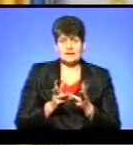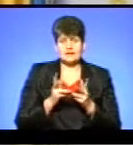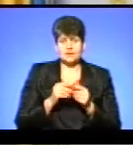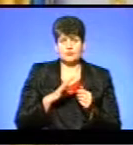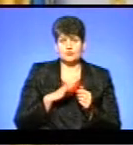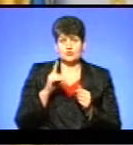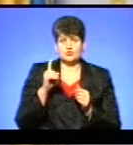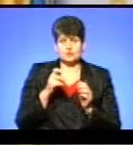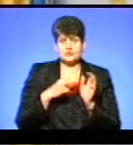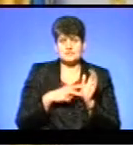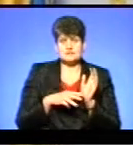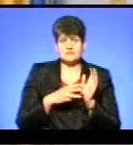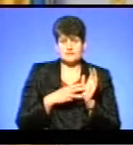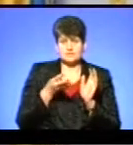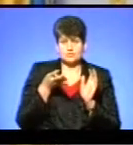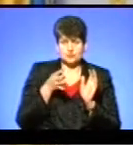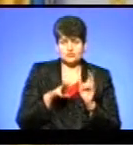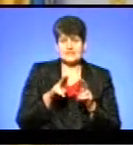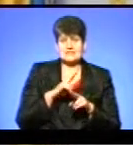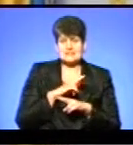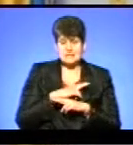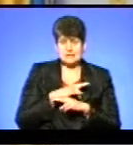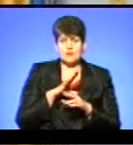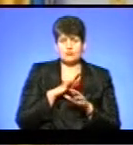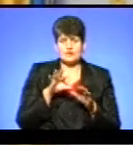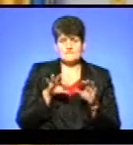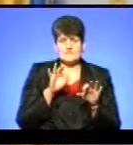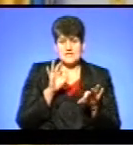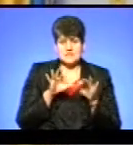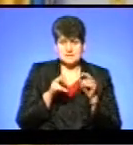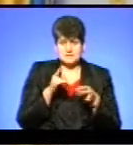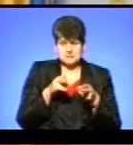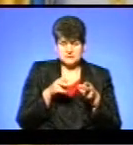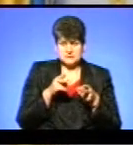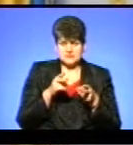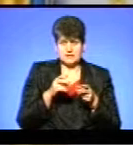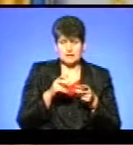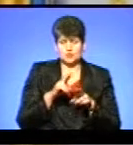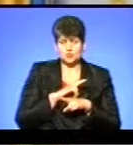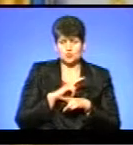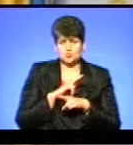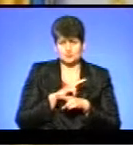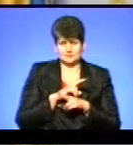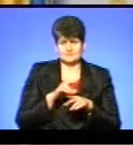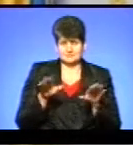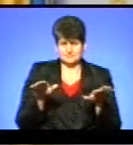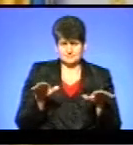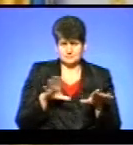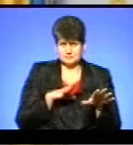було 178 особин, які загинули. Було відібраний патологічний матеріал, тобто трупи загинувших тварин.